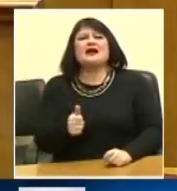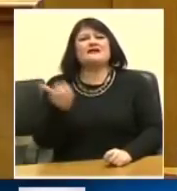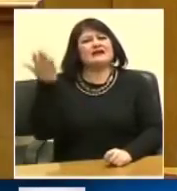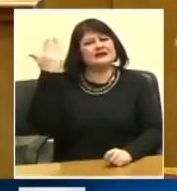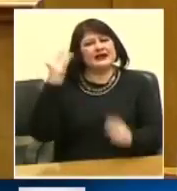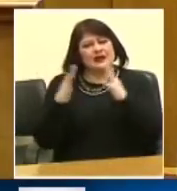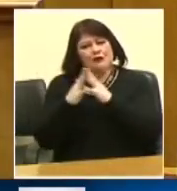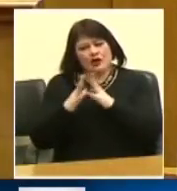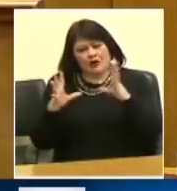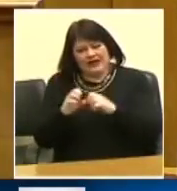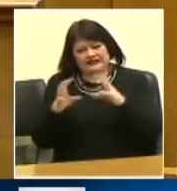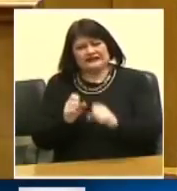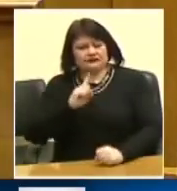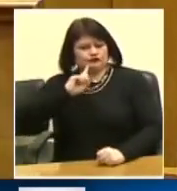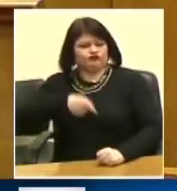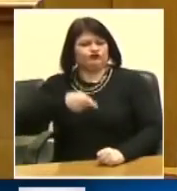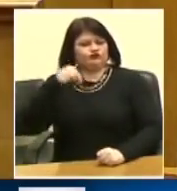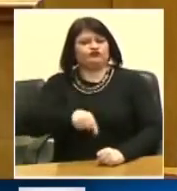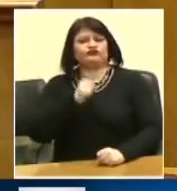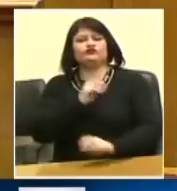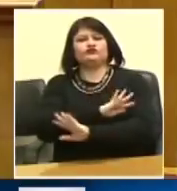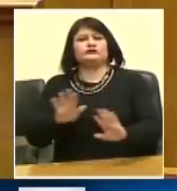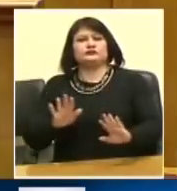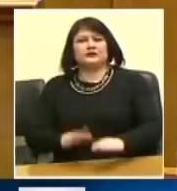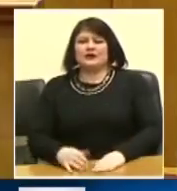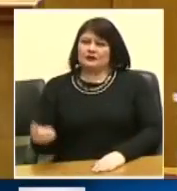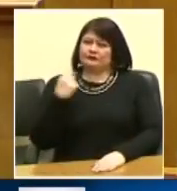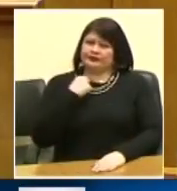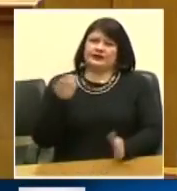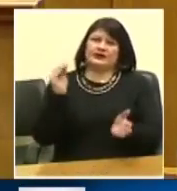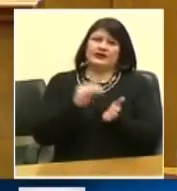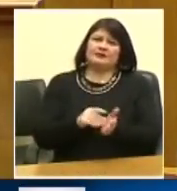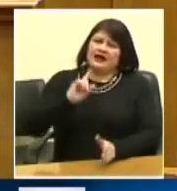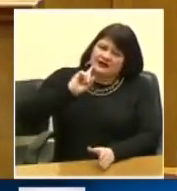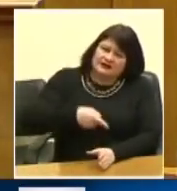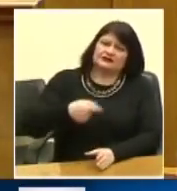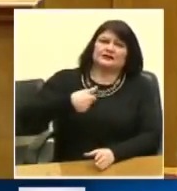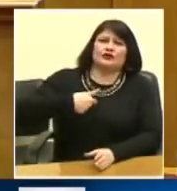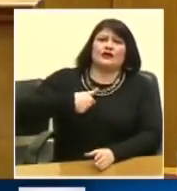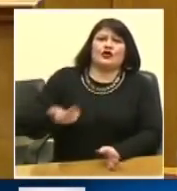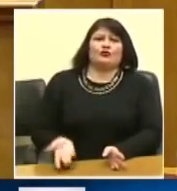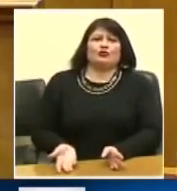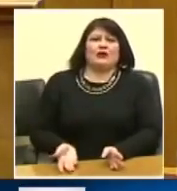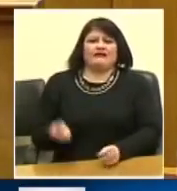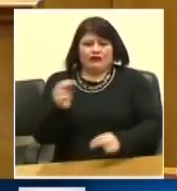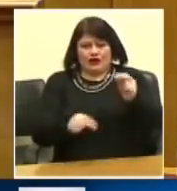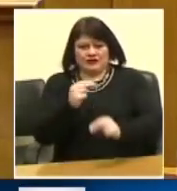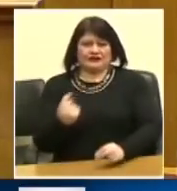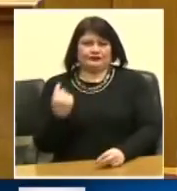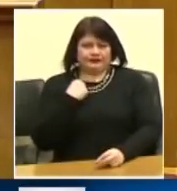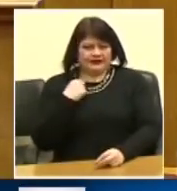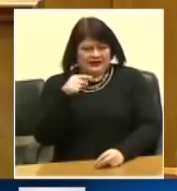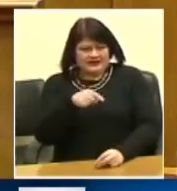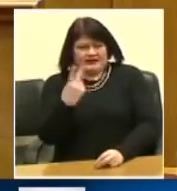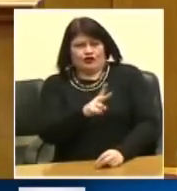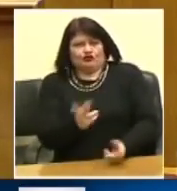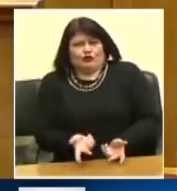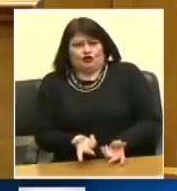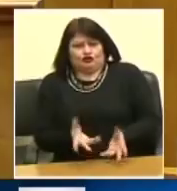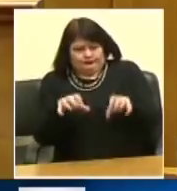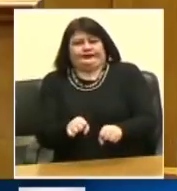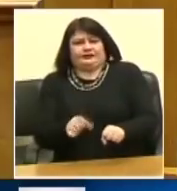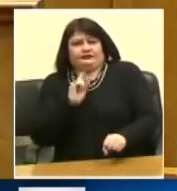να επιβάλλετε το δικό σας. Να έχετε χάσει και πάλι να επιβάλλετε το δικό σας. Λοιπόν, και εξάλλου να σας πω κάτι.